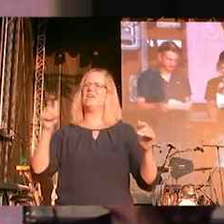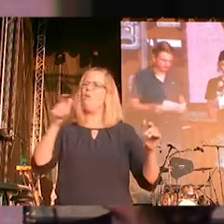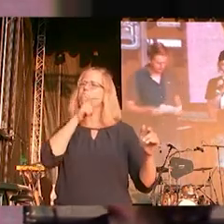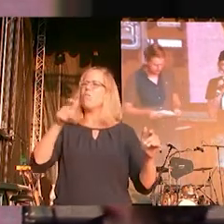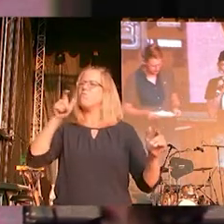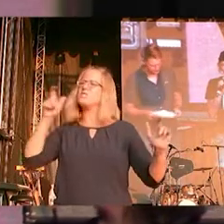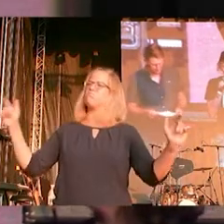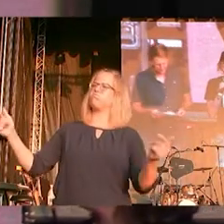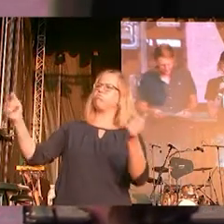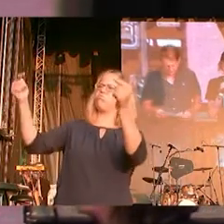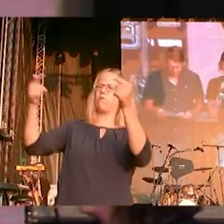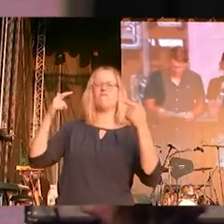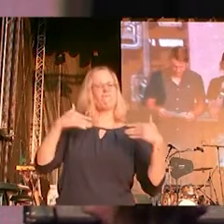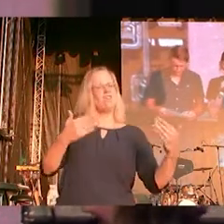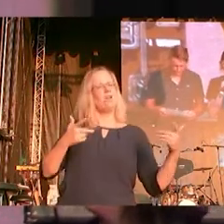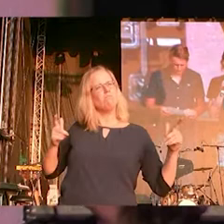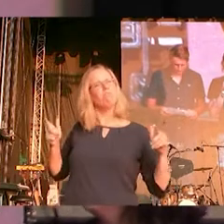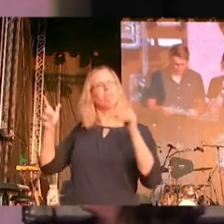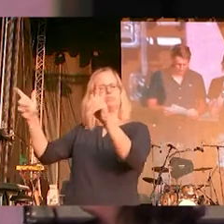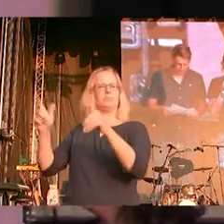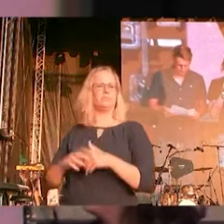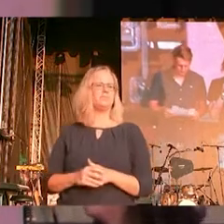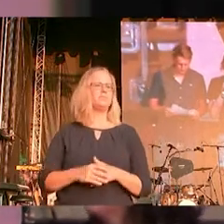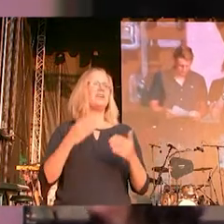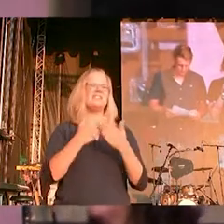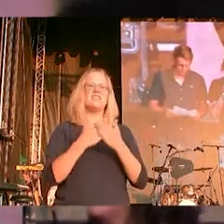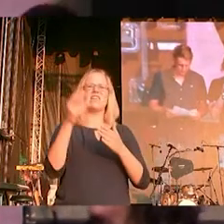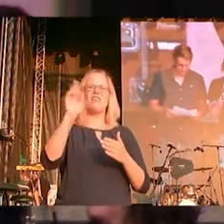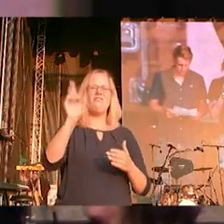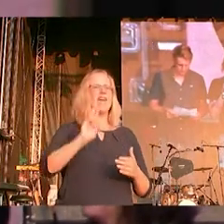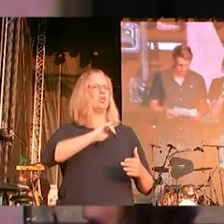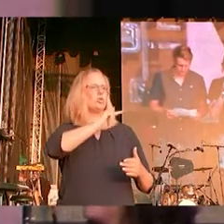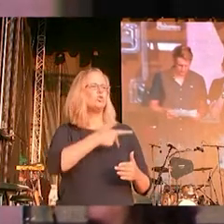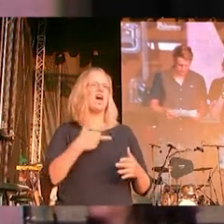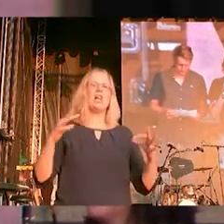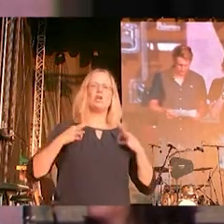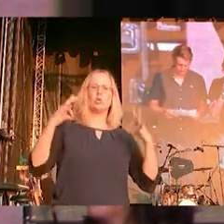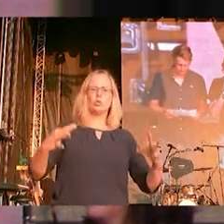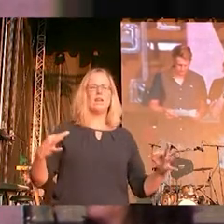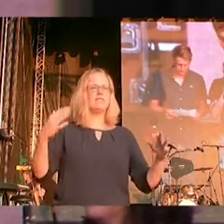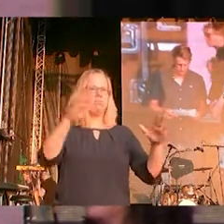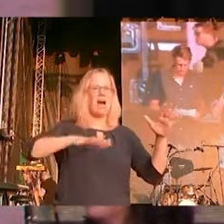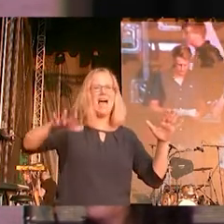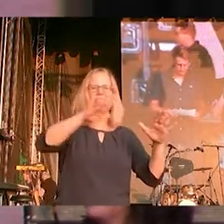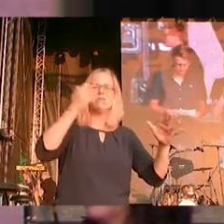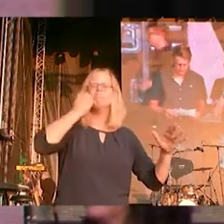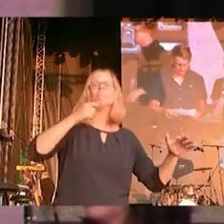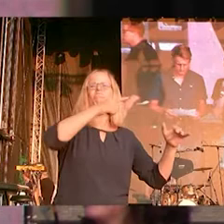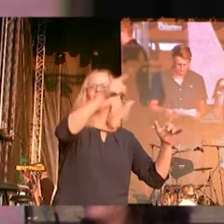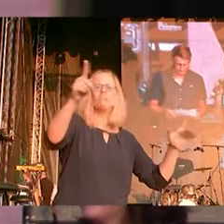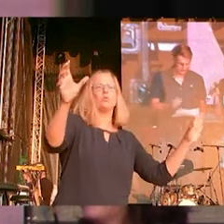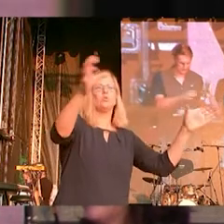Daher rufen wir alle Menschen, die im Sozial- und Gesundheitsbereich arbeiten, auf, sich zusammenzuschließen. Gründet 2, 3